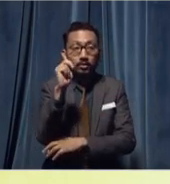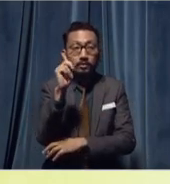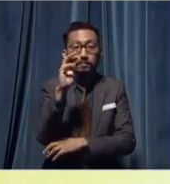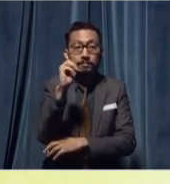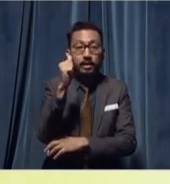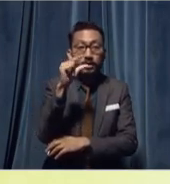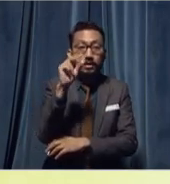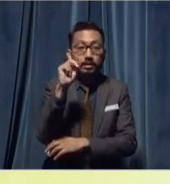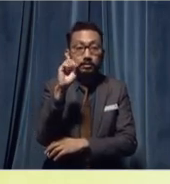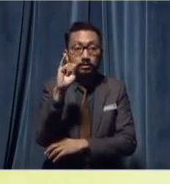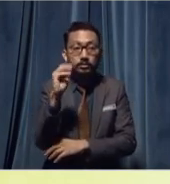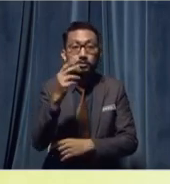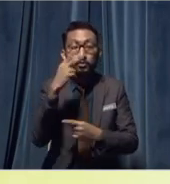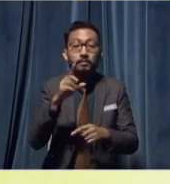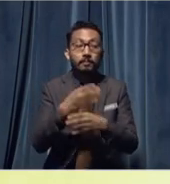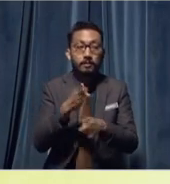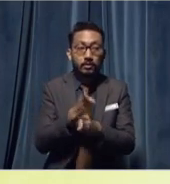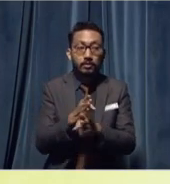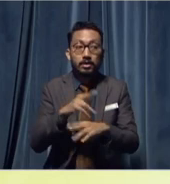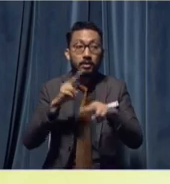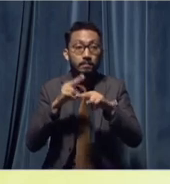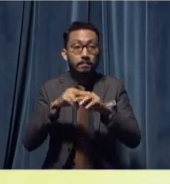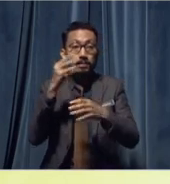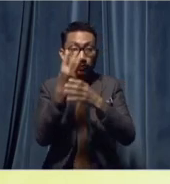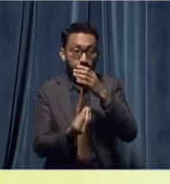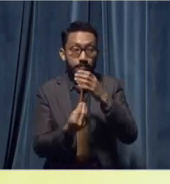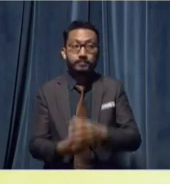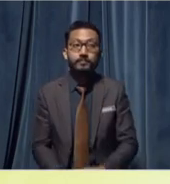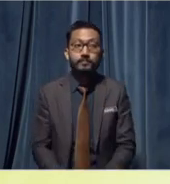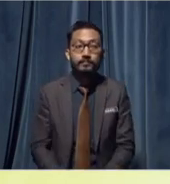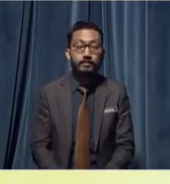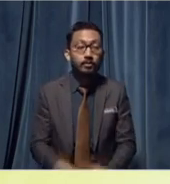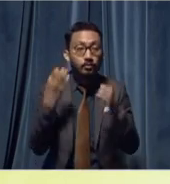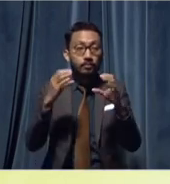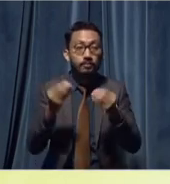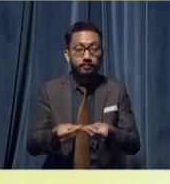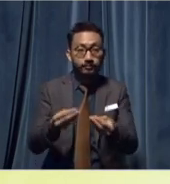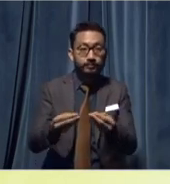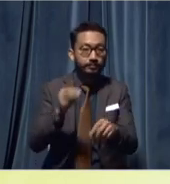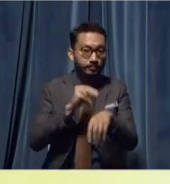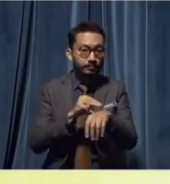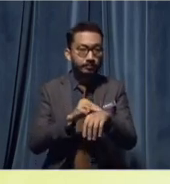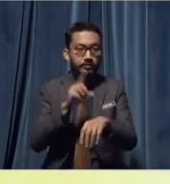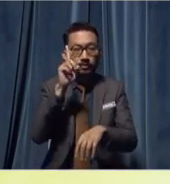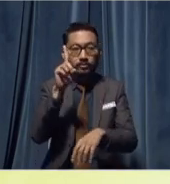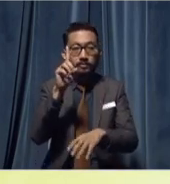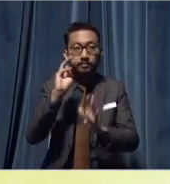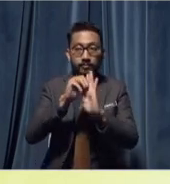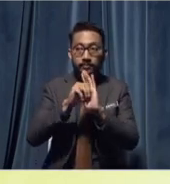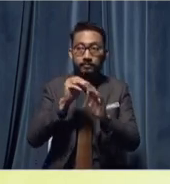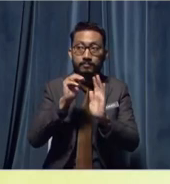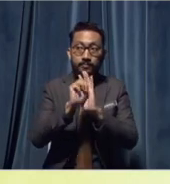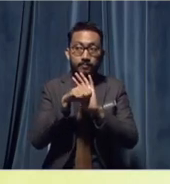untuk membentuk garam terlarutkan. Cikgu beri masa 1 minit ya untuk